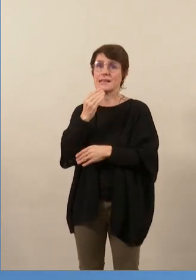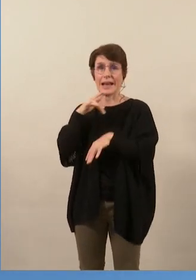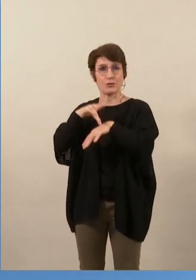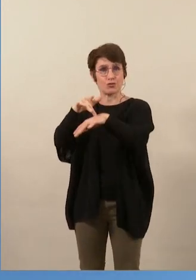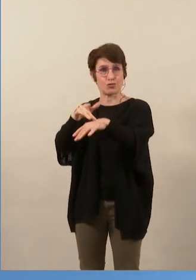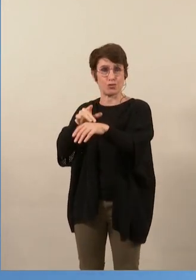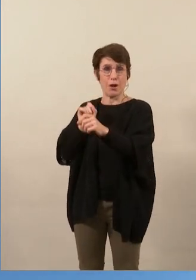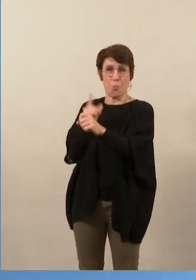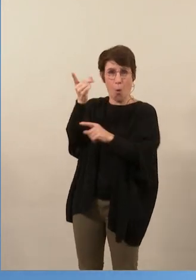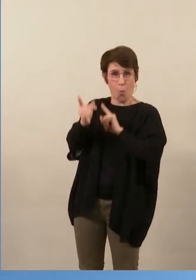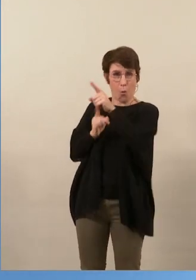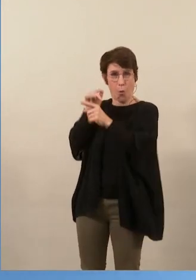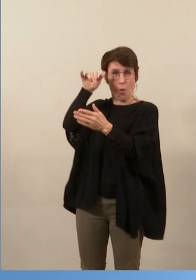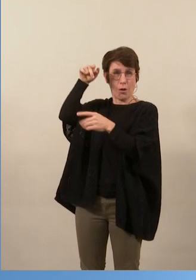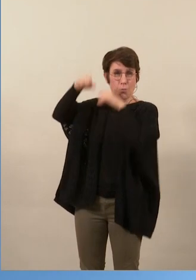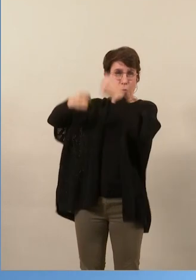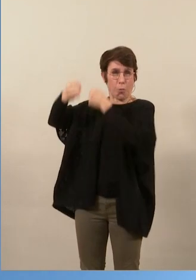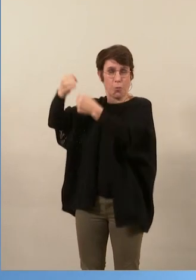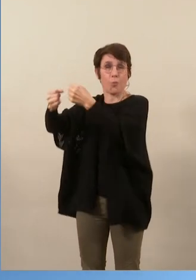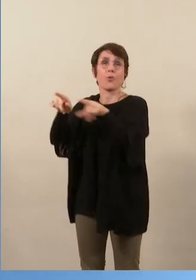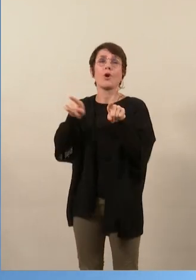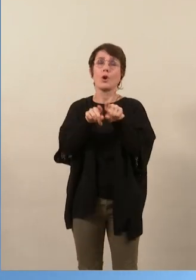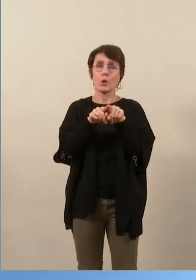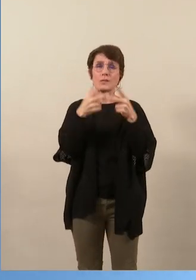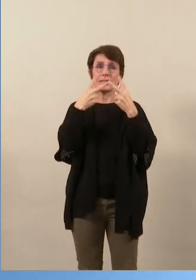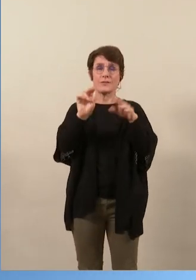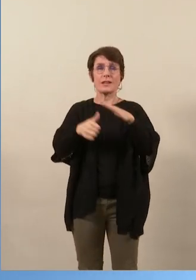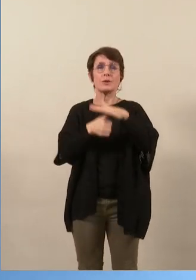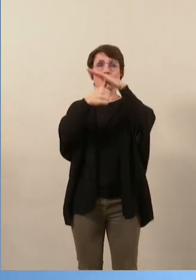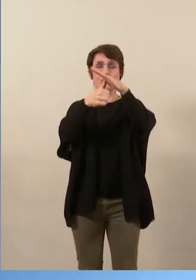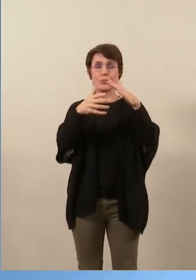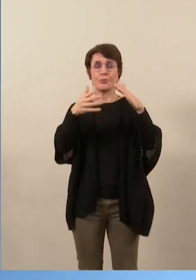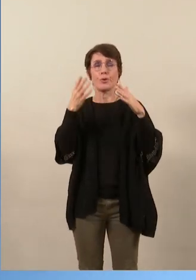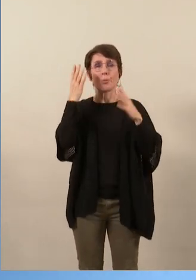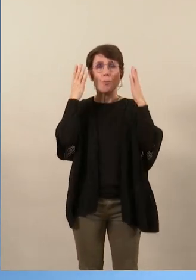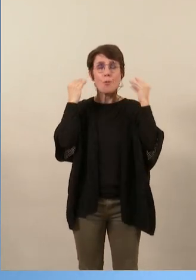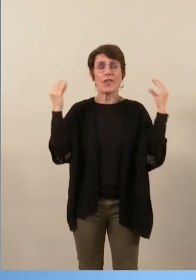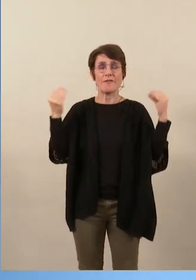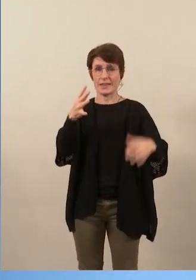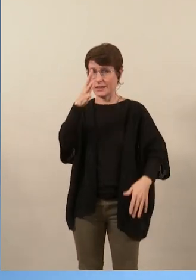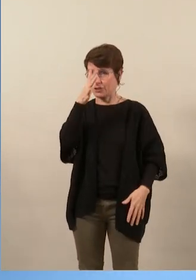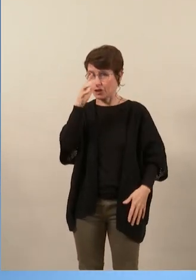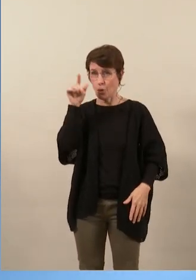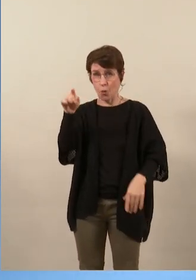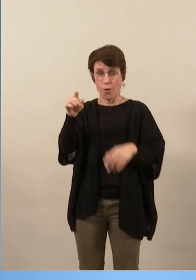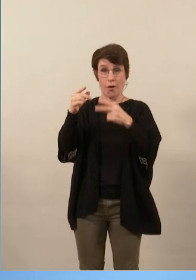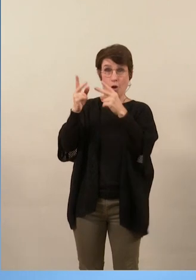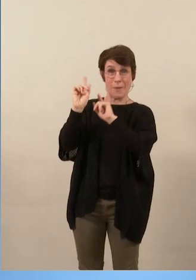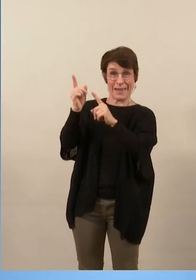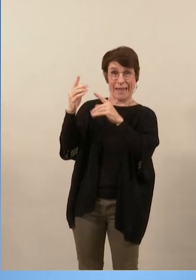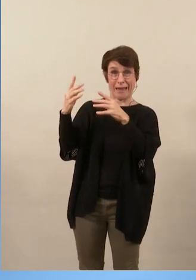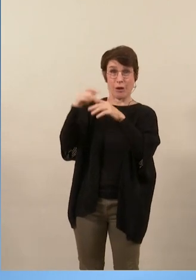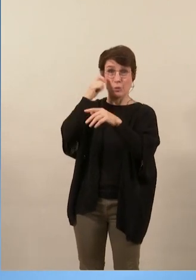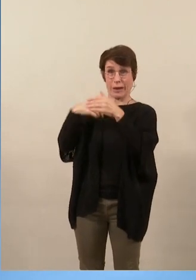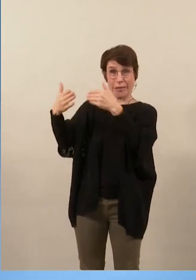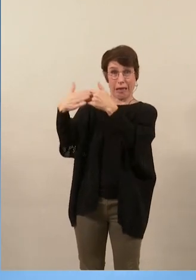ville jumelle de kissinaau touché durement par la situation de guerre tout proche d'elle en Ukraine pour